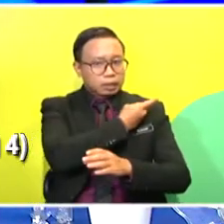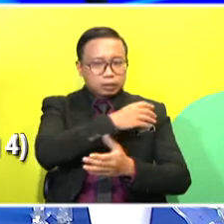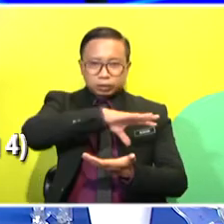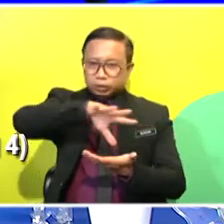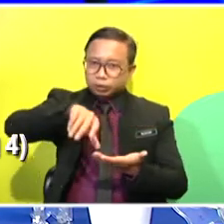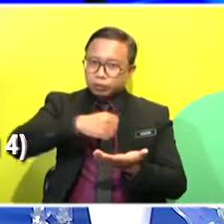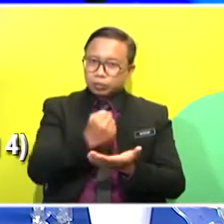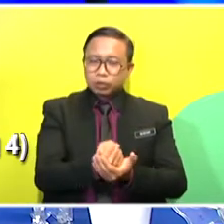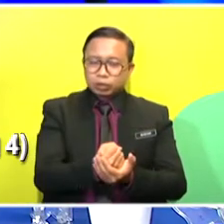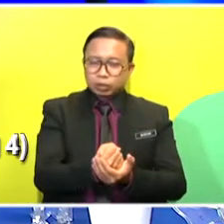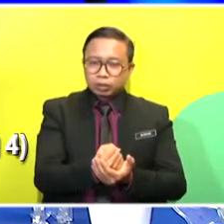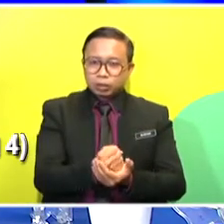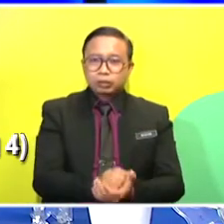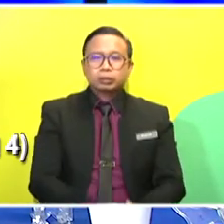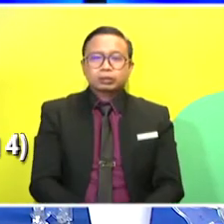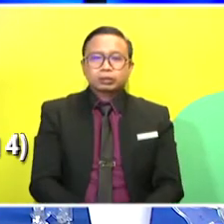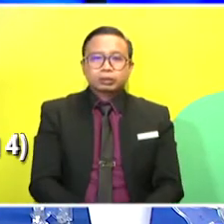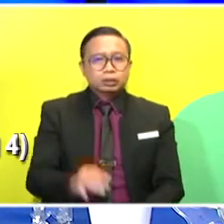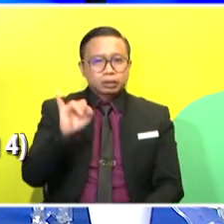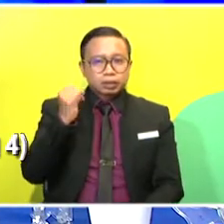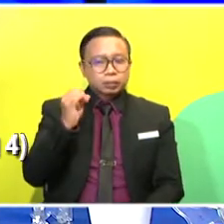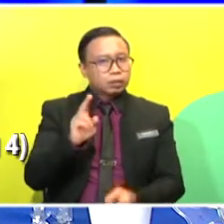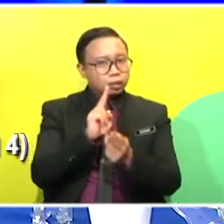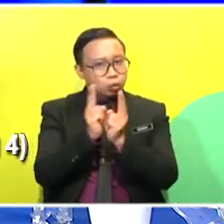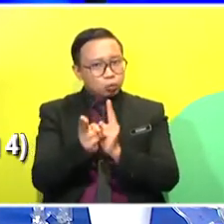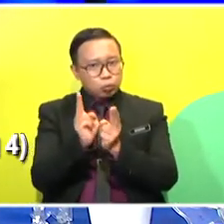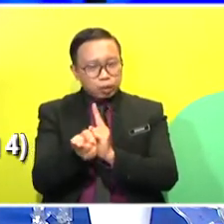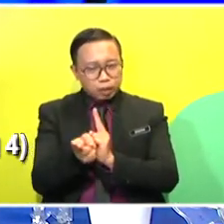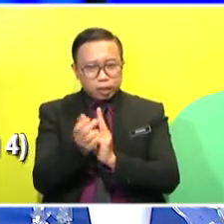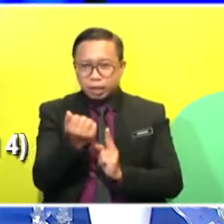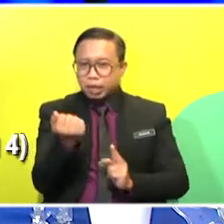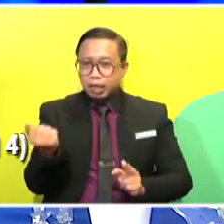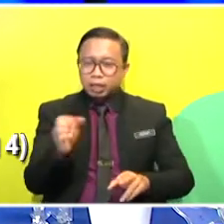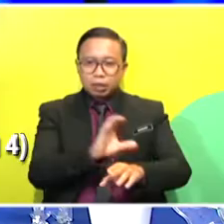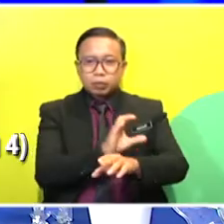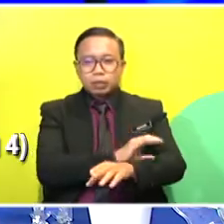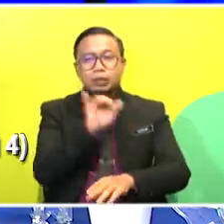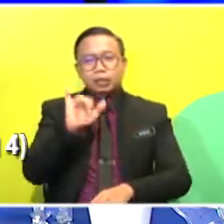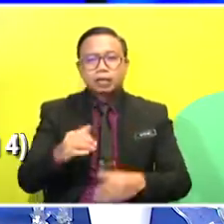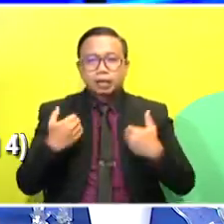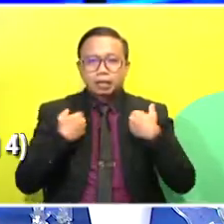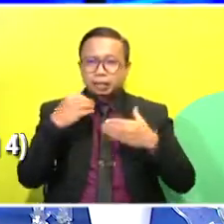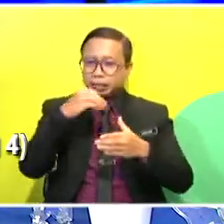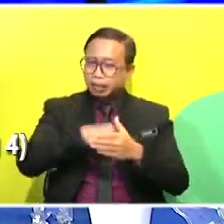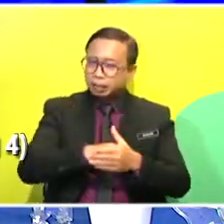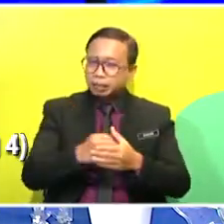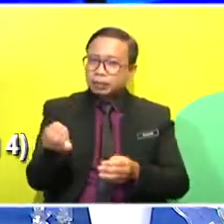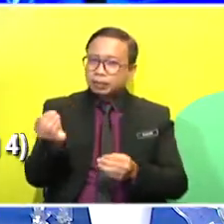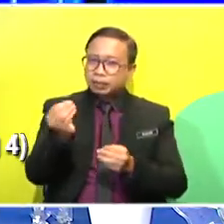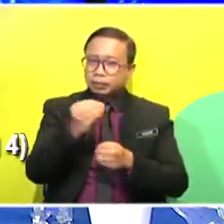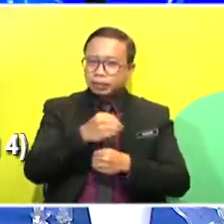terakhir sekali, dilarang mengubah suai perkakasan komputer yang ada di dalam makmal. Ini untuk memastikan, ya